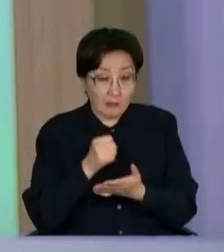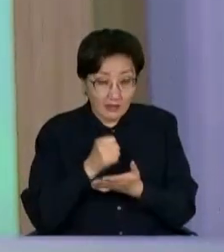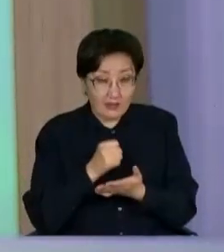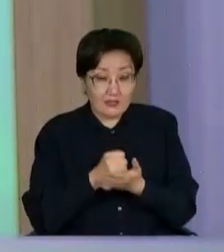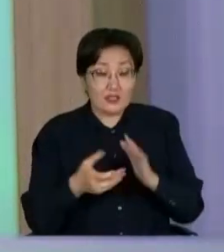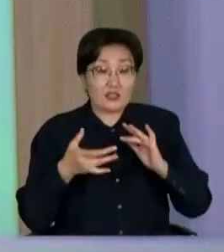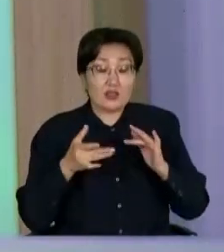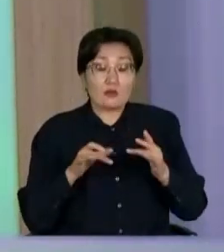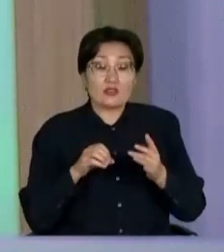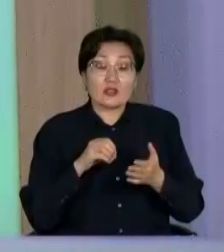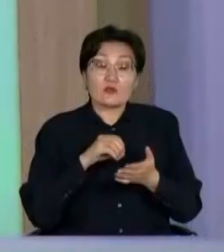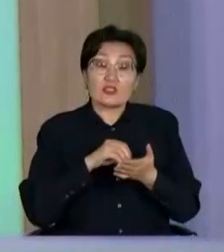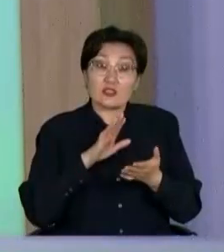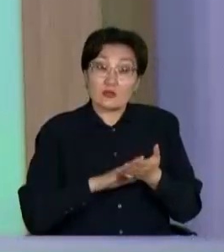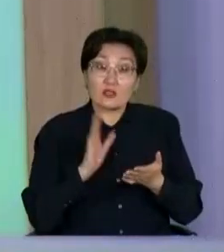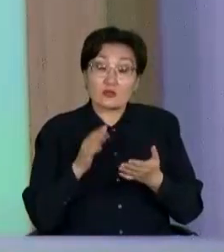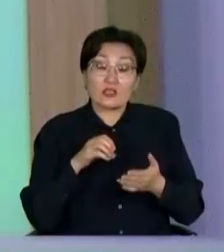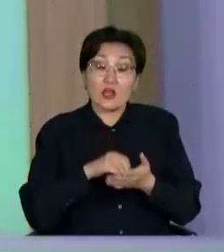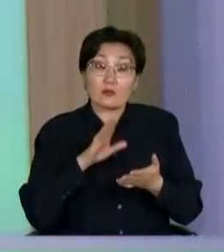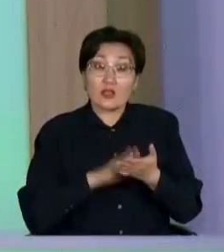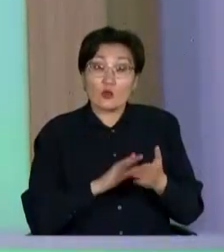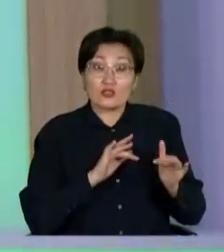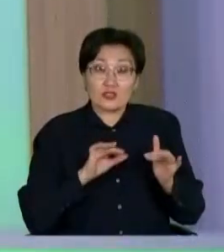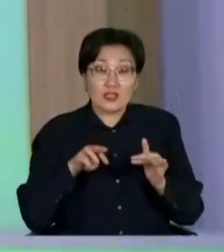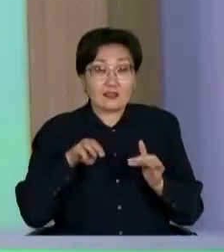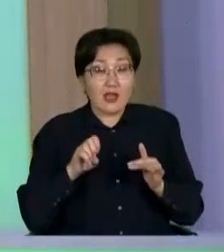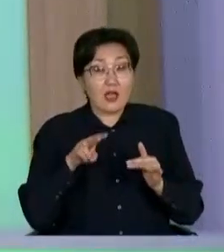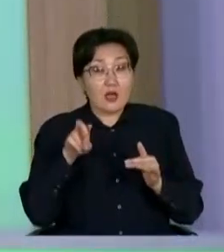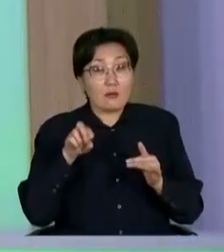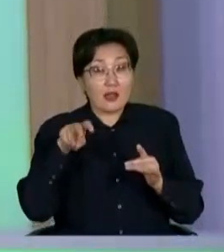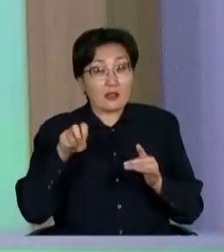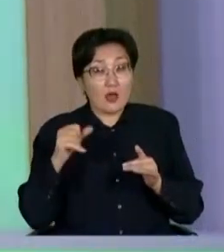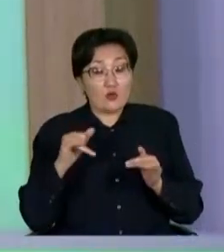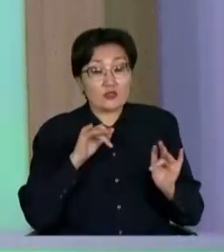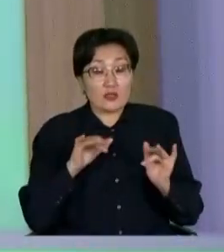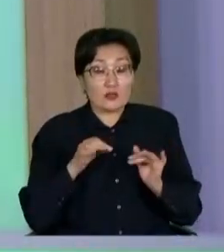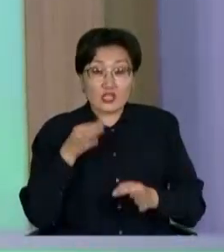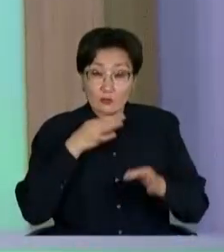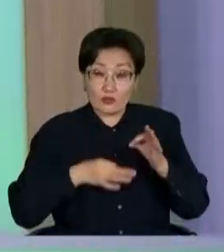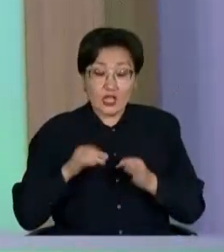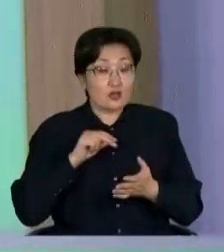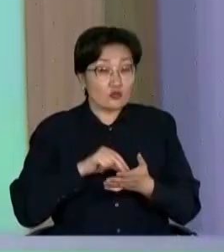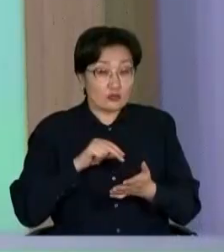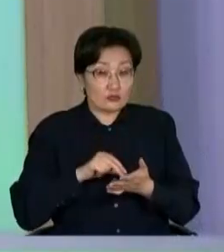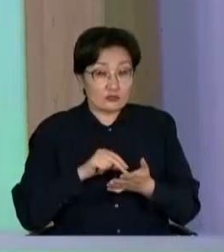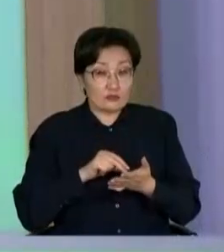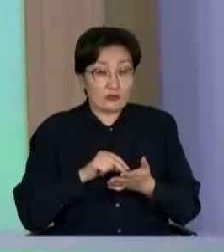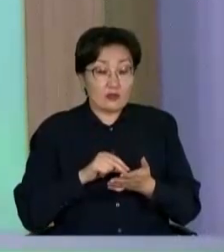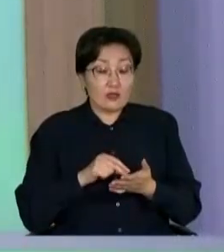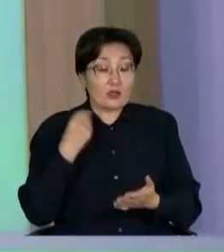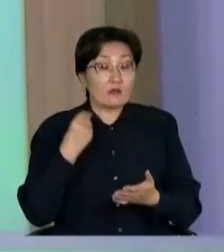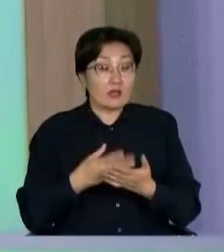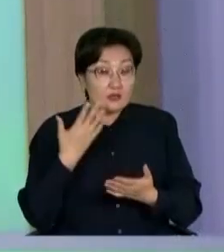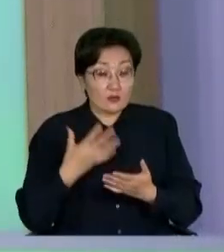дәрі-дәрмектер таңбаланады. Жалпы осы таңбалау ісі мына дәрі-дәрмек препараттарының құнының